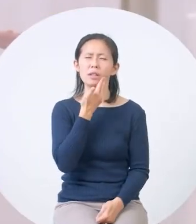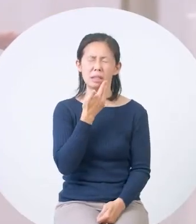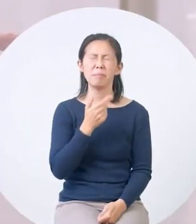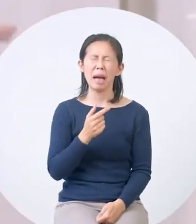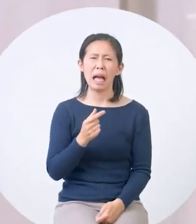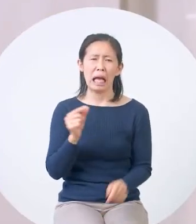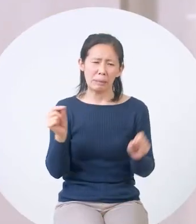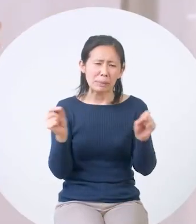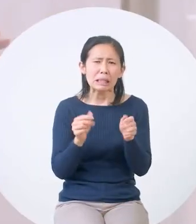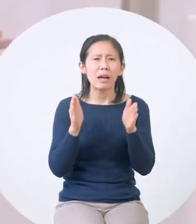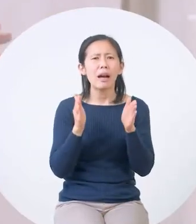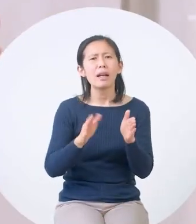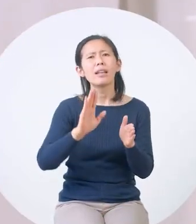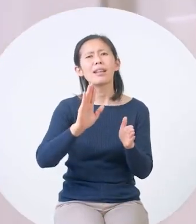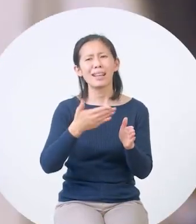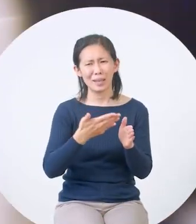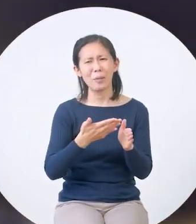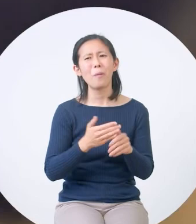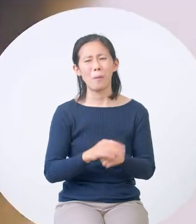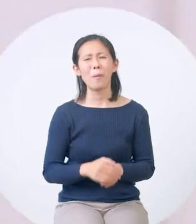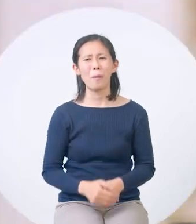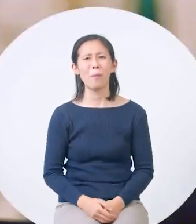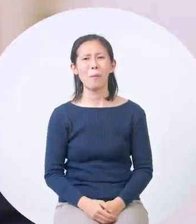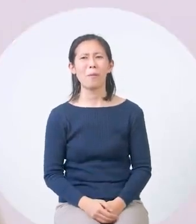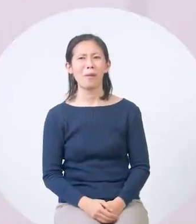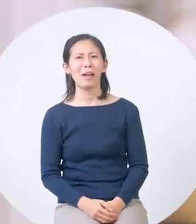ど、数年 それが言いたかった